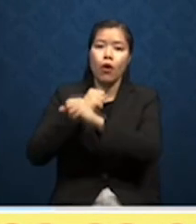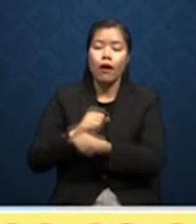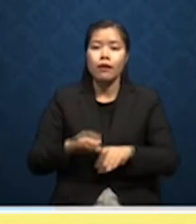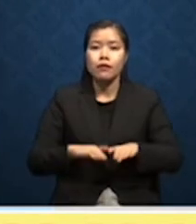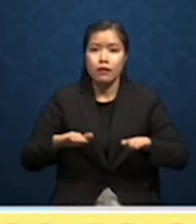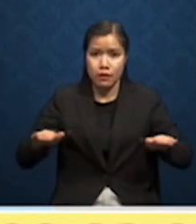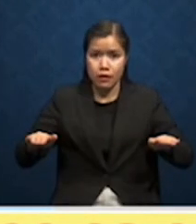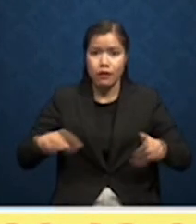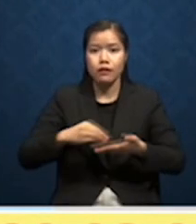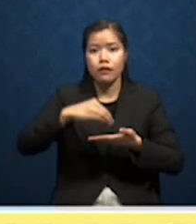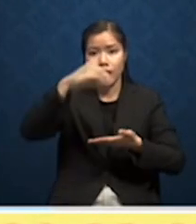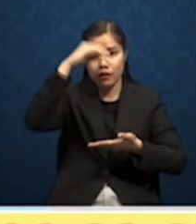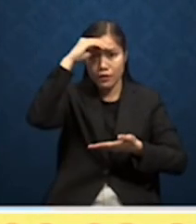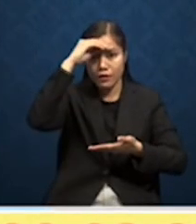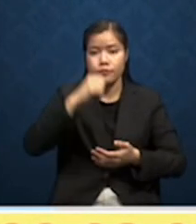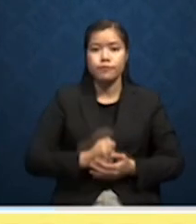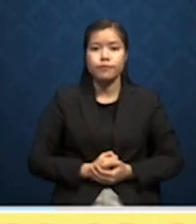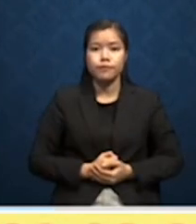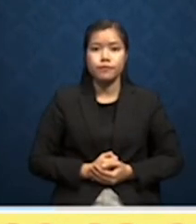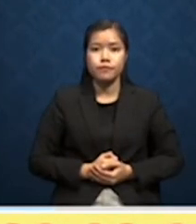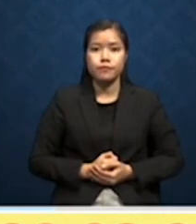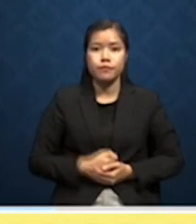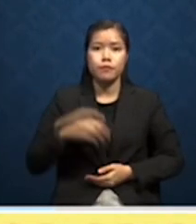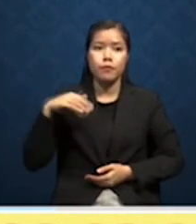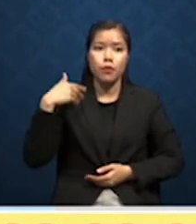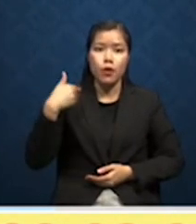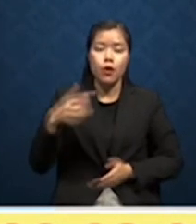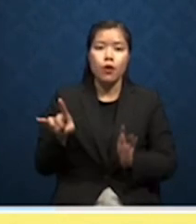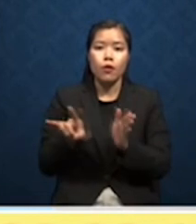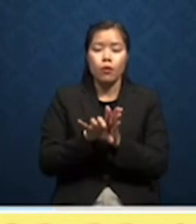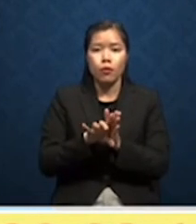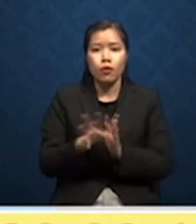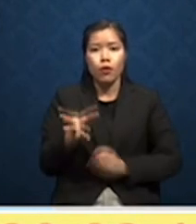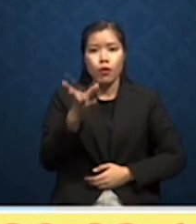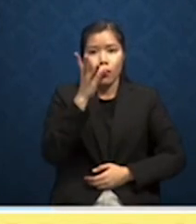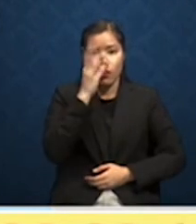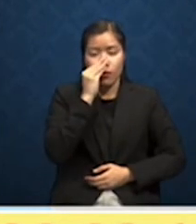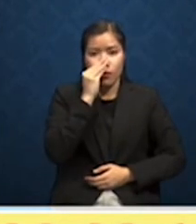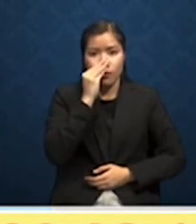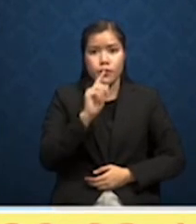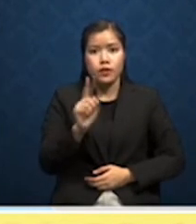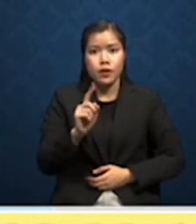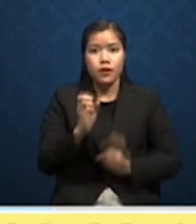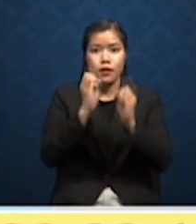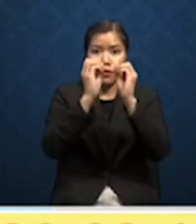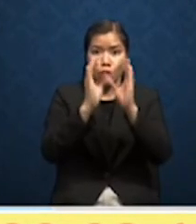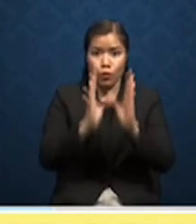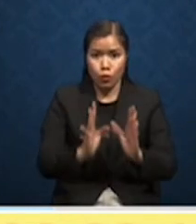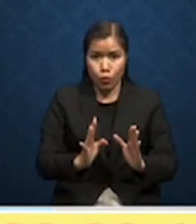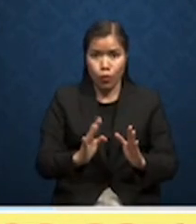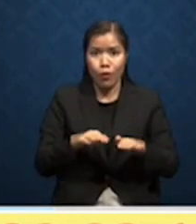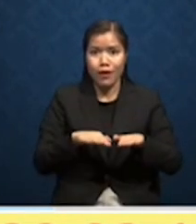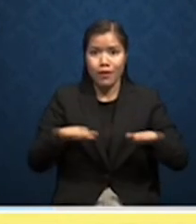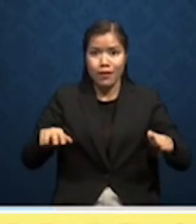ษย์สิ่งท้ายสุดที่เรารับรู้ได้คือคุณครูปกป้องสิ